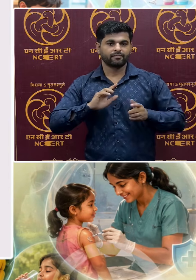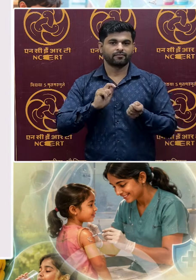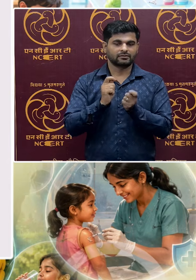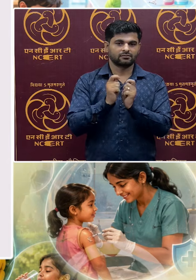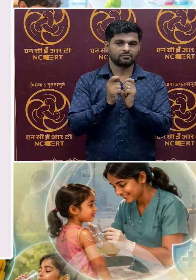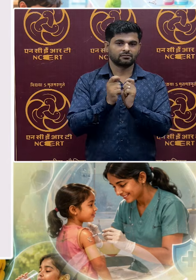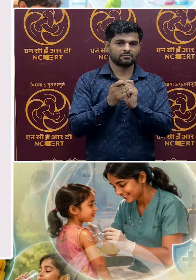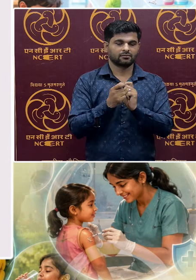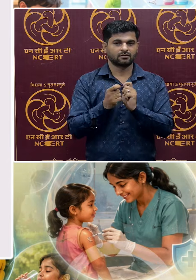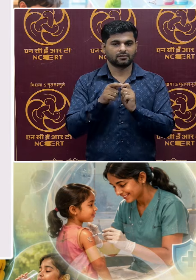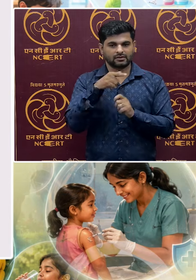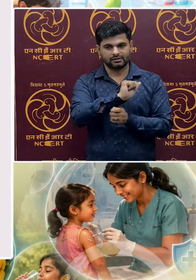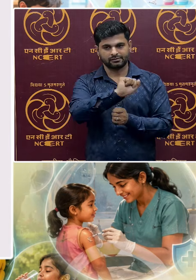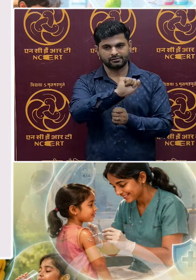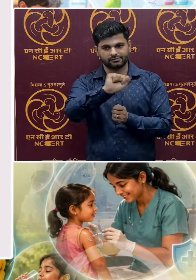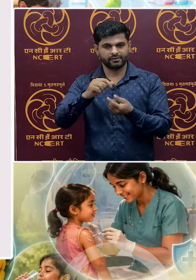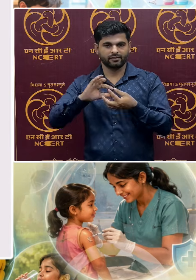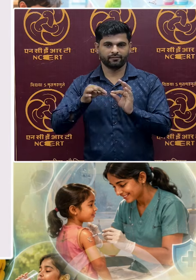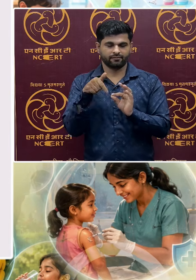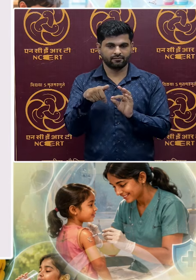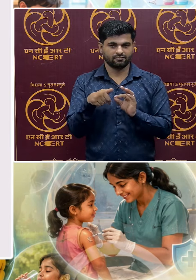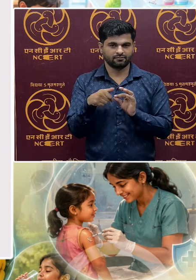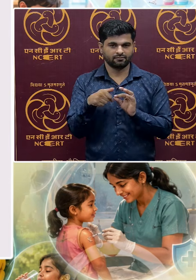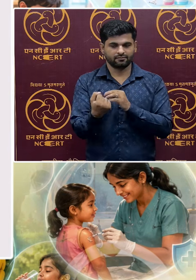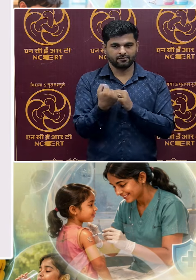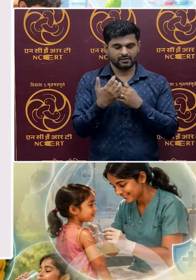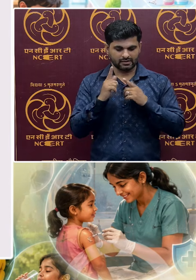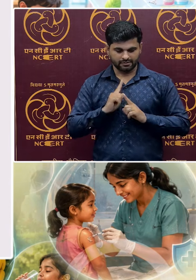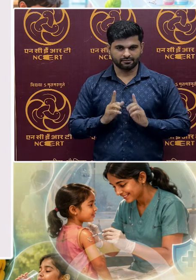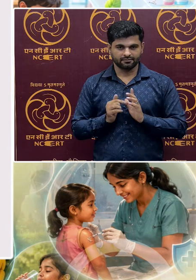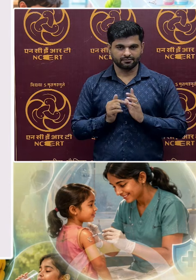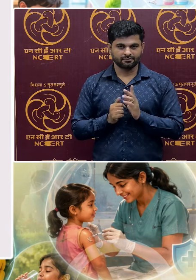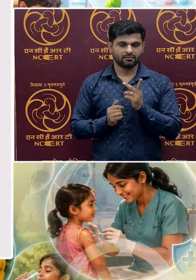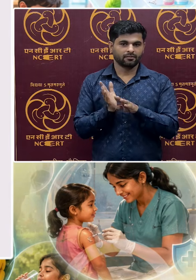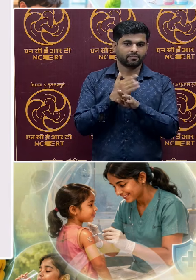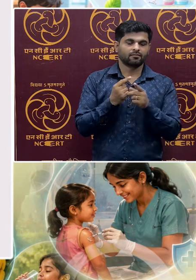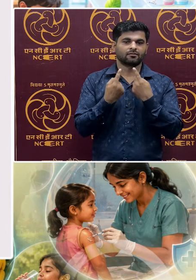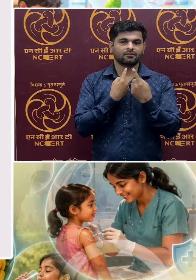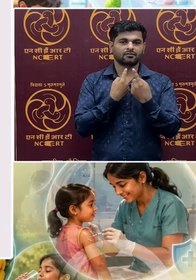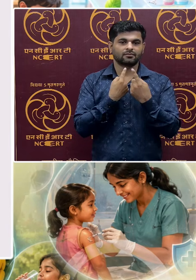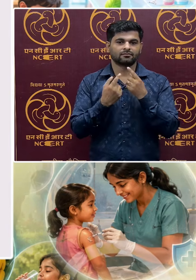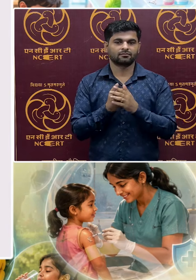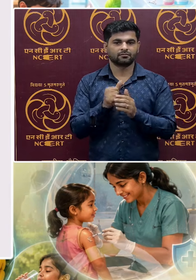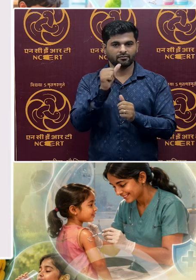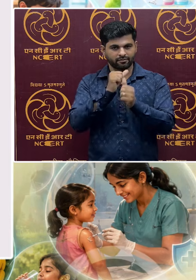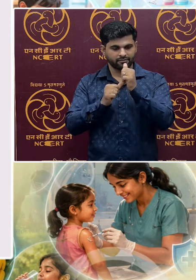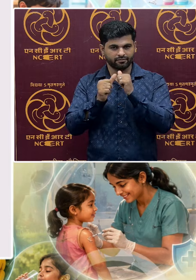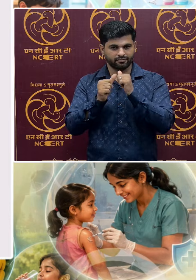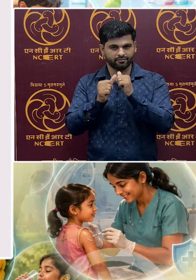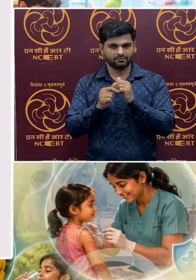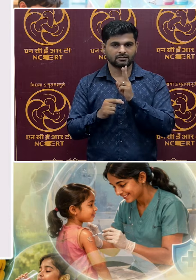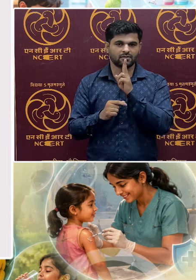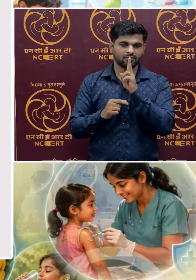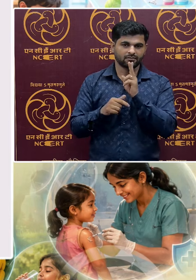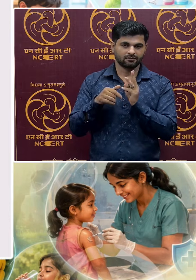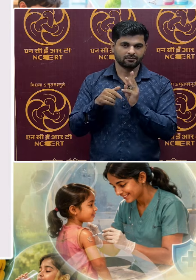आप फिट हो जाएंगे। हाइड्रेशन मैटर्स, इसके बारे में हम पहले बात कर चुके हैं कि आपको पानी पीना है और